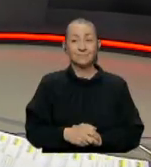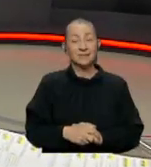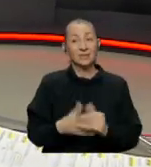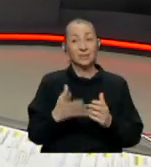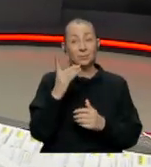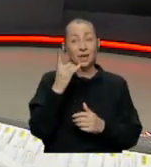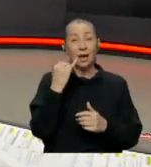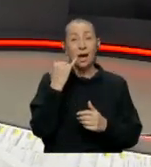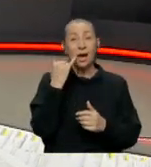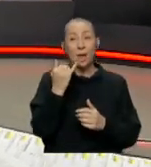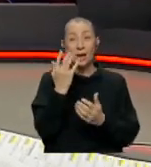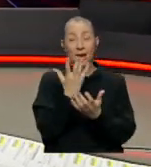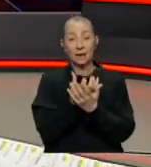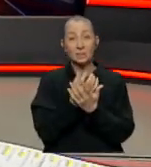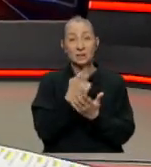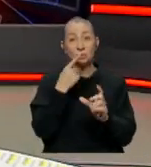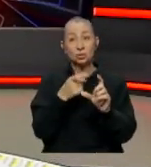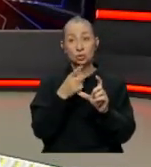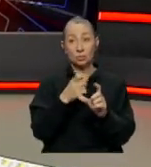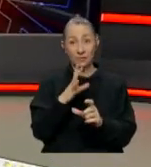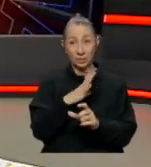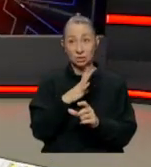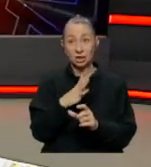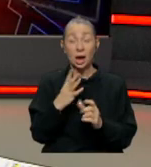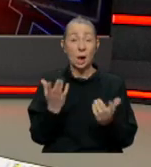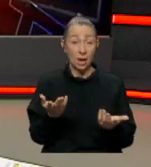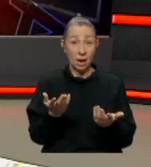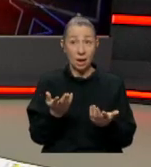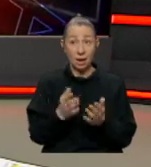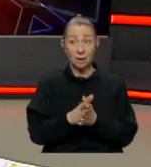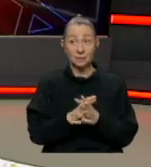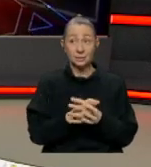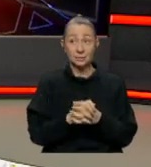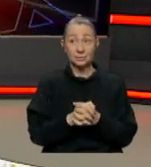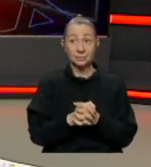Efendim bir arama kaydı, bir soruşturma varmış. Fakat